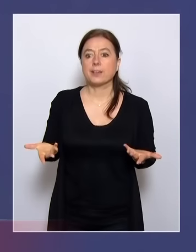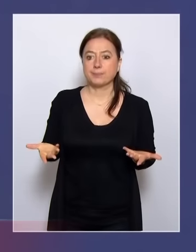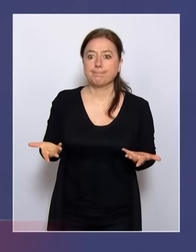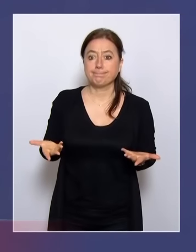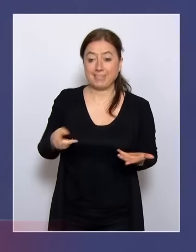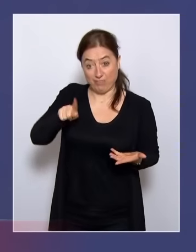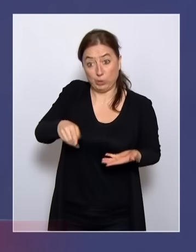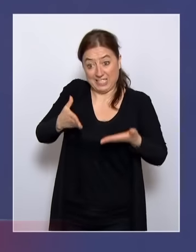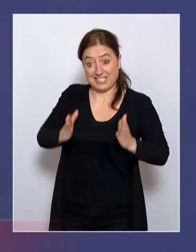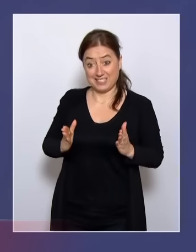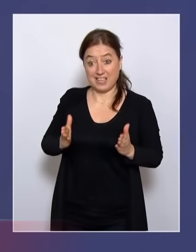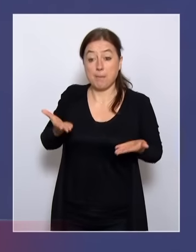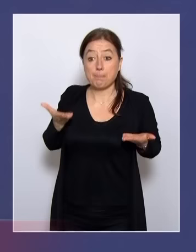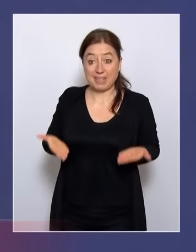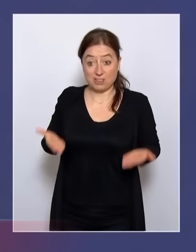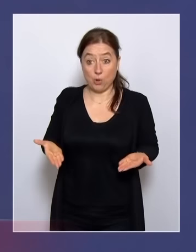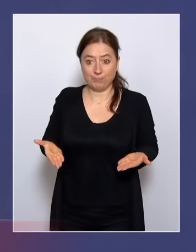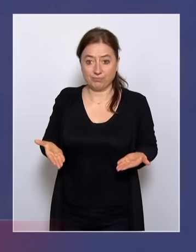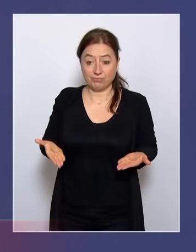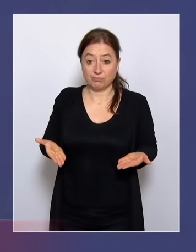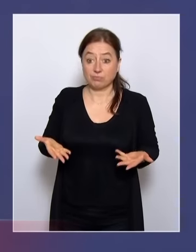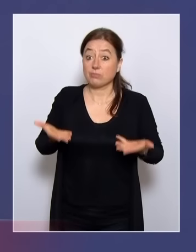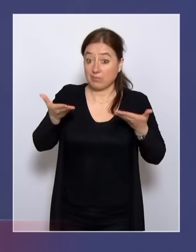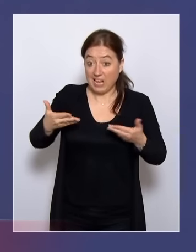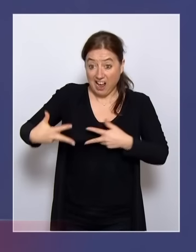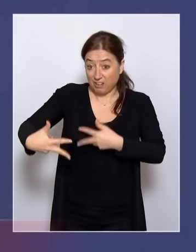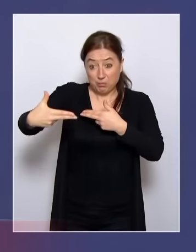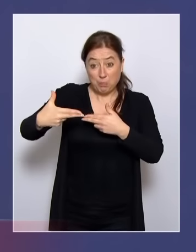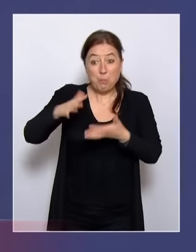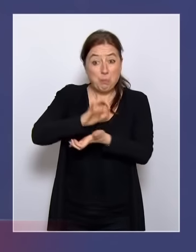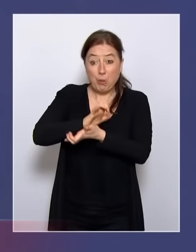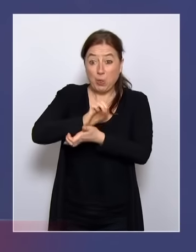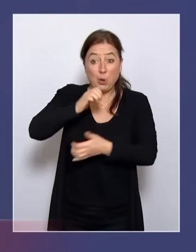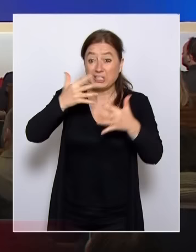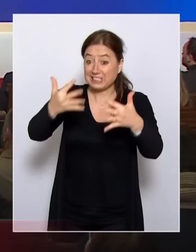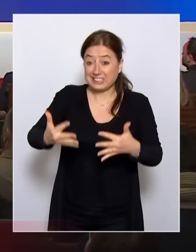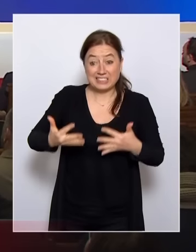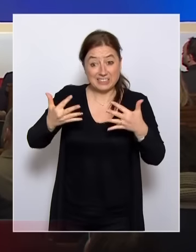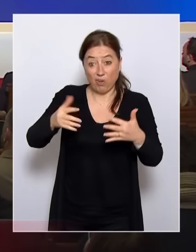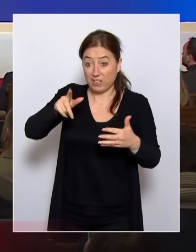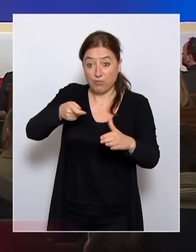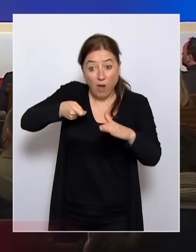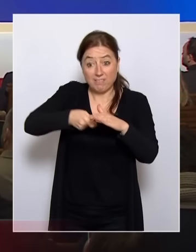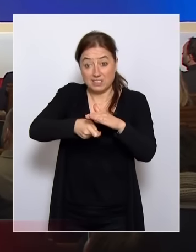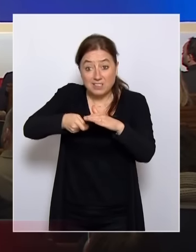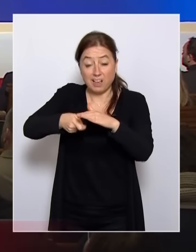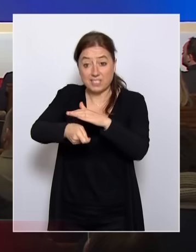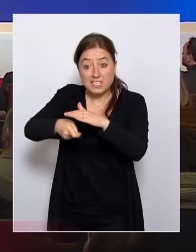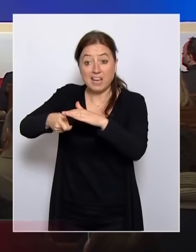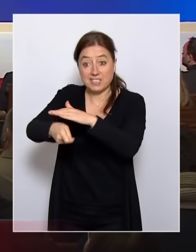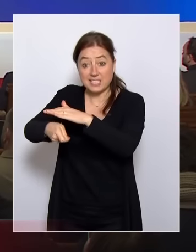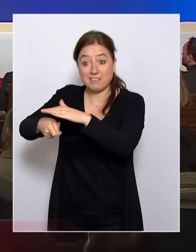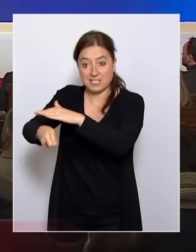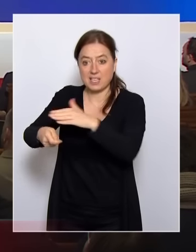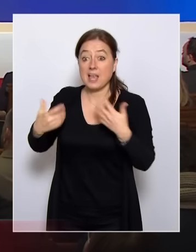se font là ou pas. Donc c'est maintenant, dans la décennie qu'il y a, qu'il faut faire cet investissement massif. et on est en